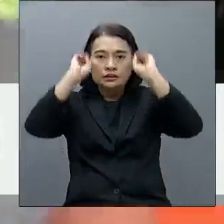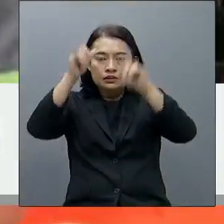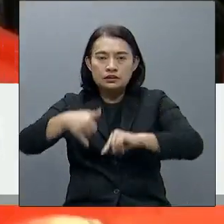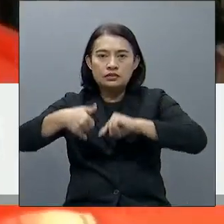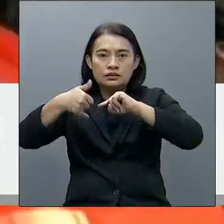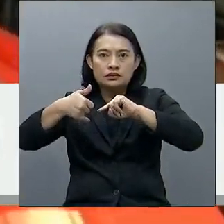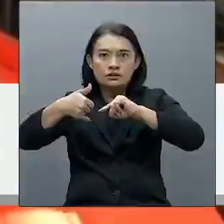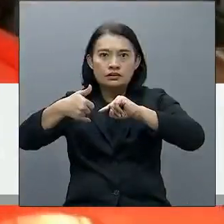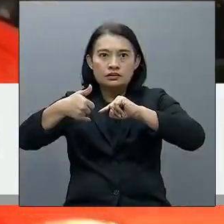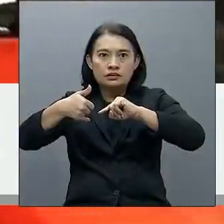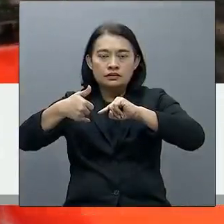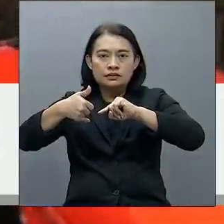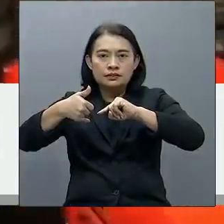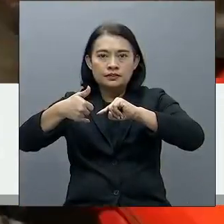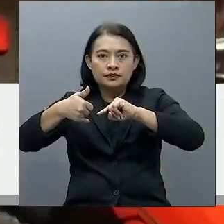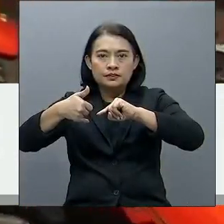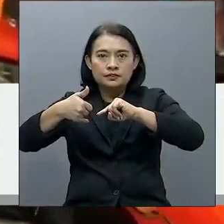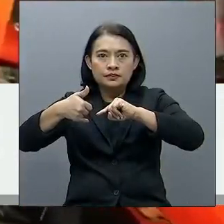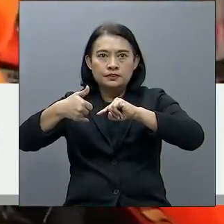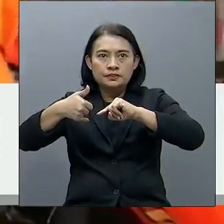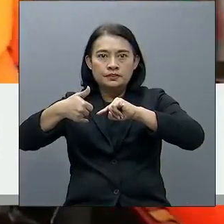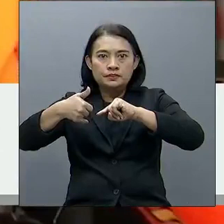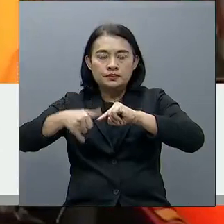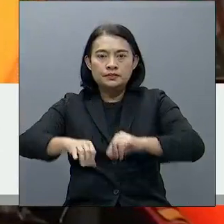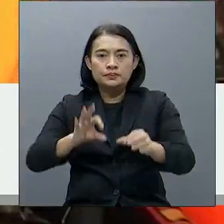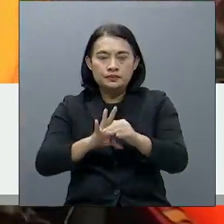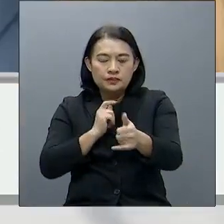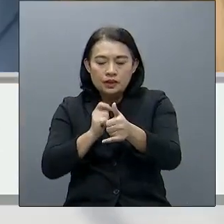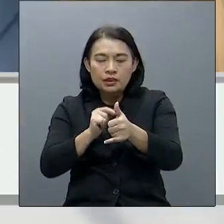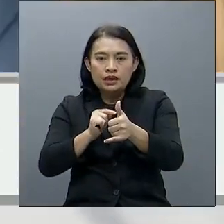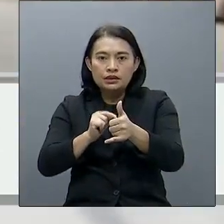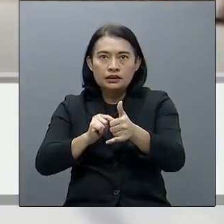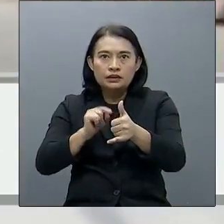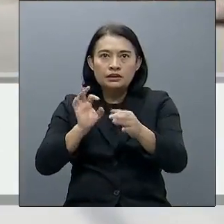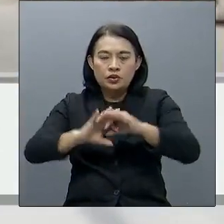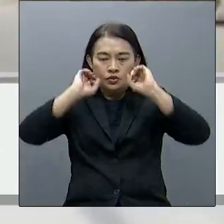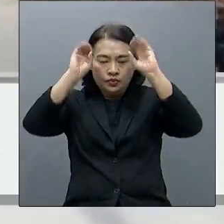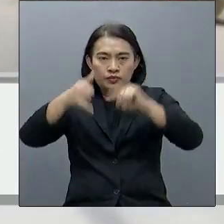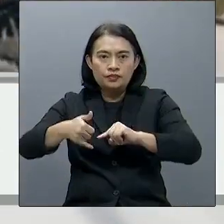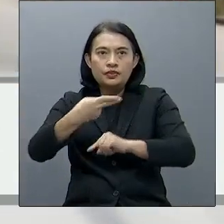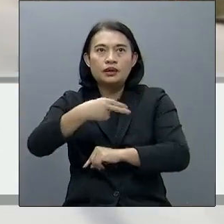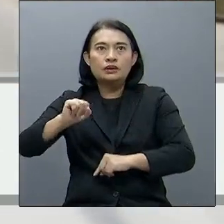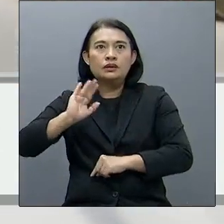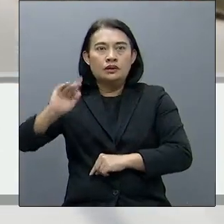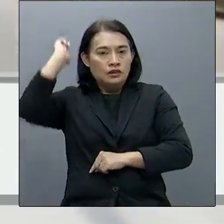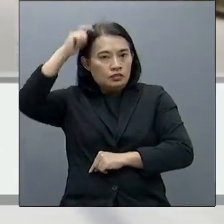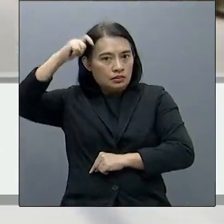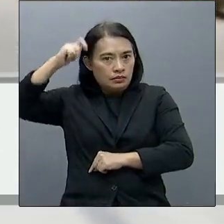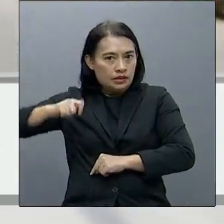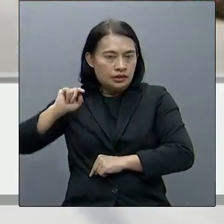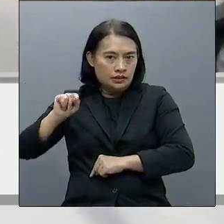ขออภัยค่ะอาจารย์กฤษณะโชติสุดนะคะซึ่งเป็นอาจารย์ประจำหลักสูตรพม่าศึกษาภาควิชา